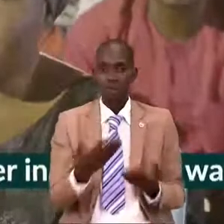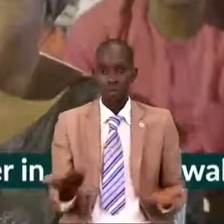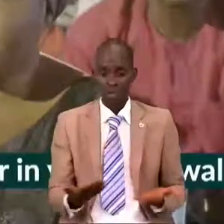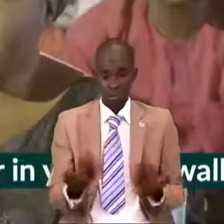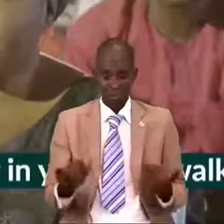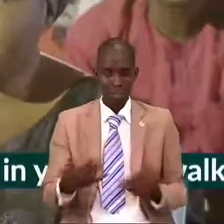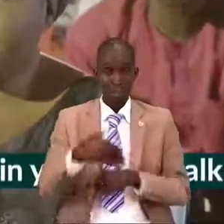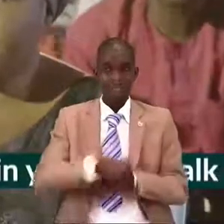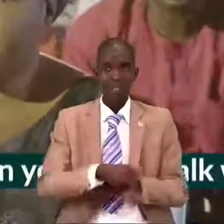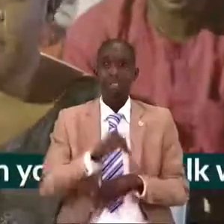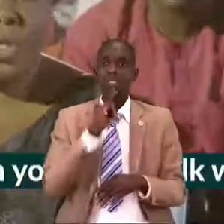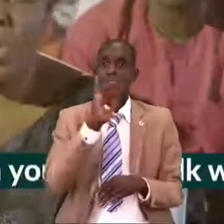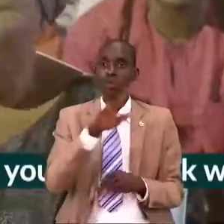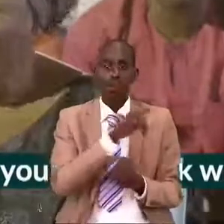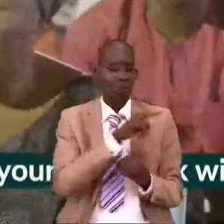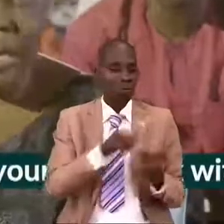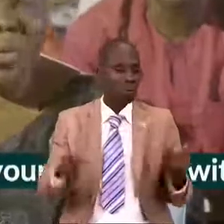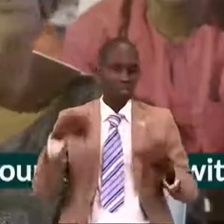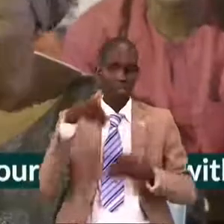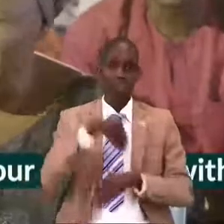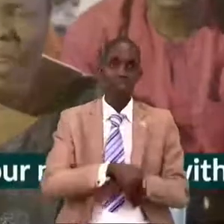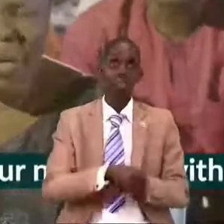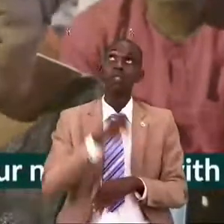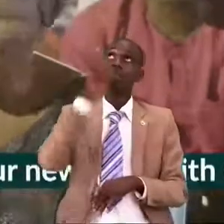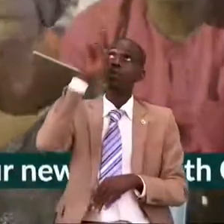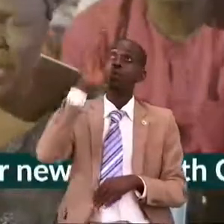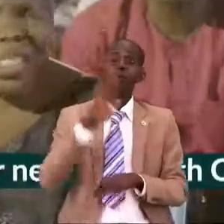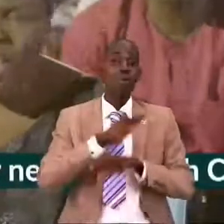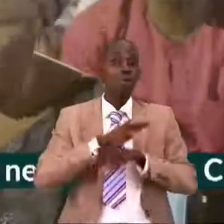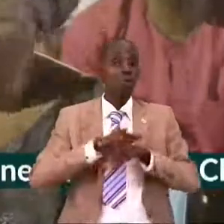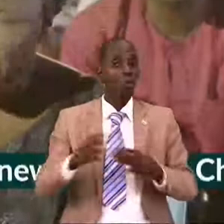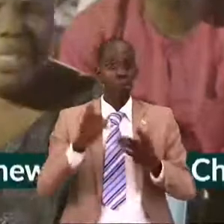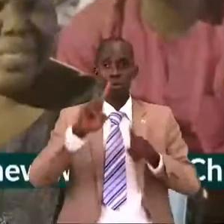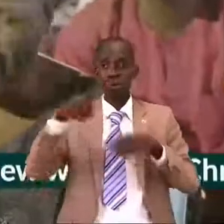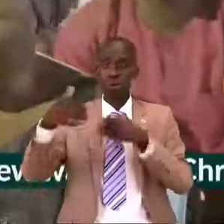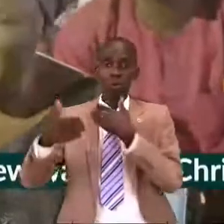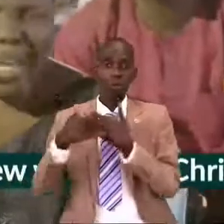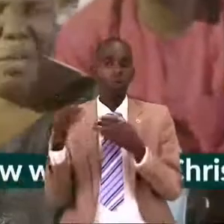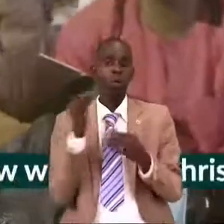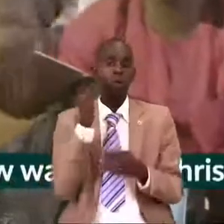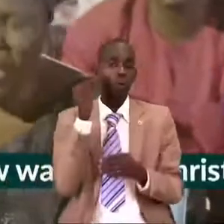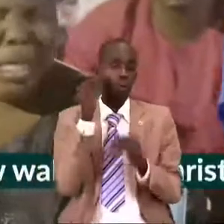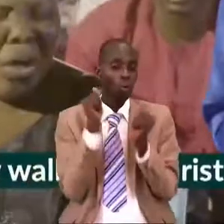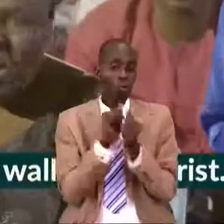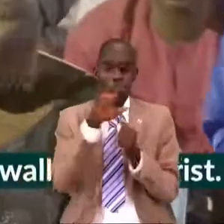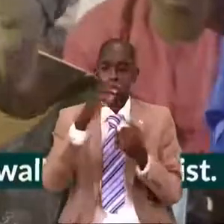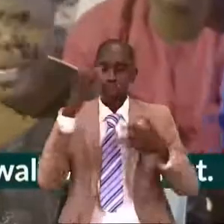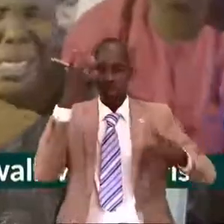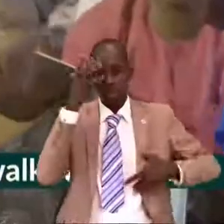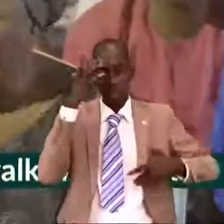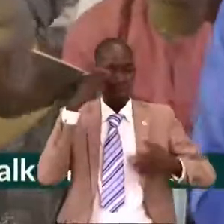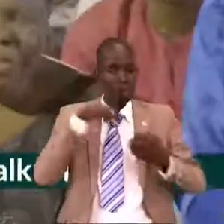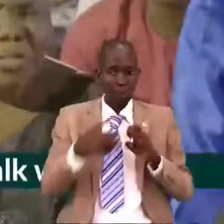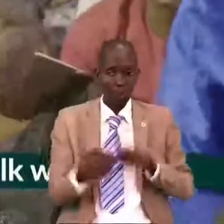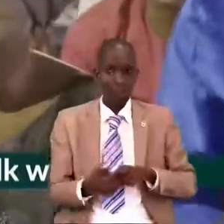lequel tu es arrivé. Ce soir, dis au Seigneur, je ne te laisserai pas aller. Sa miséricorde est disponible, ce n'est pas à cause de ce que tu es